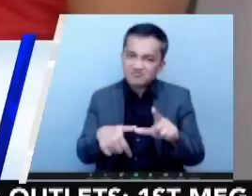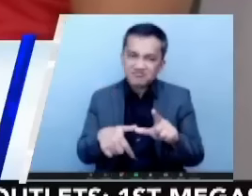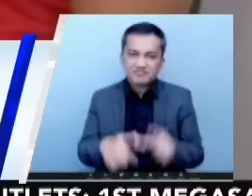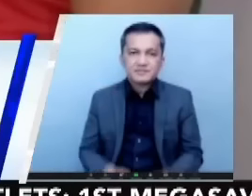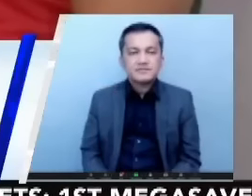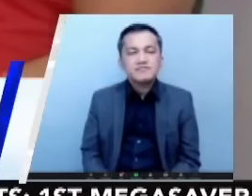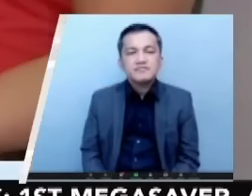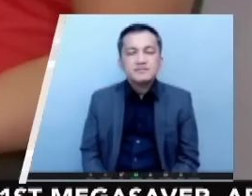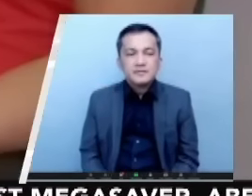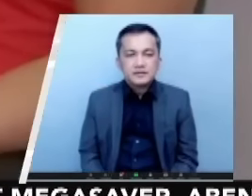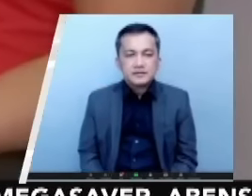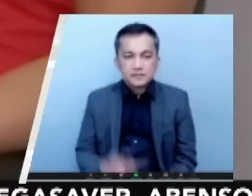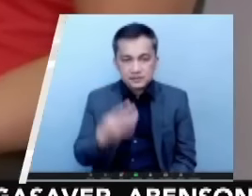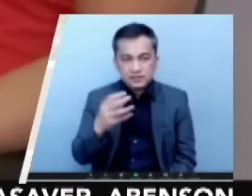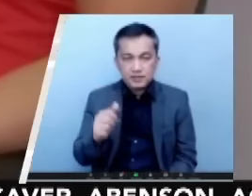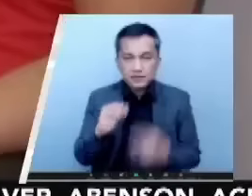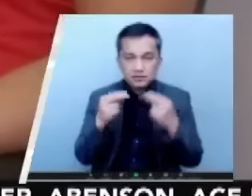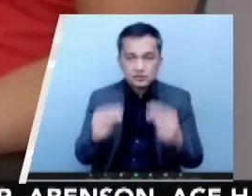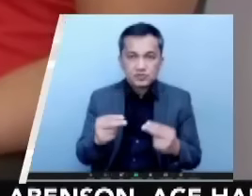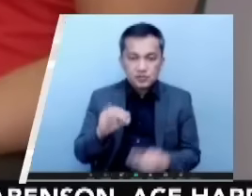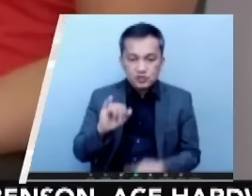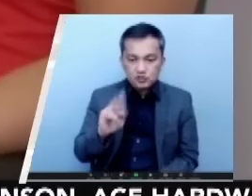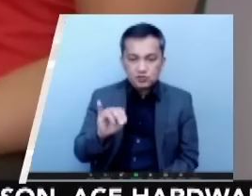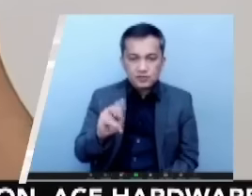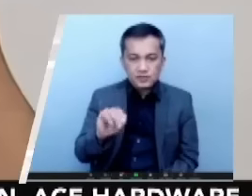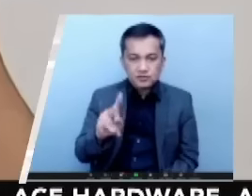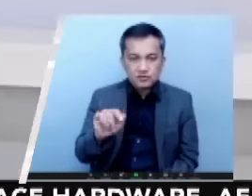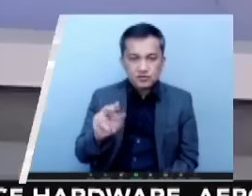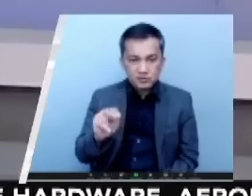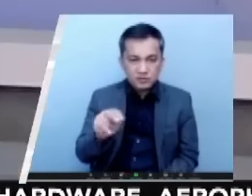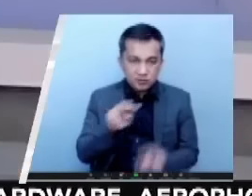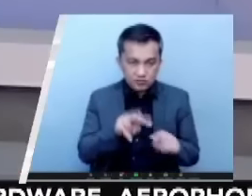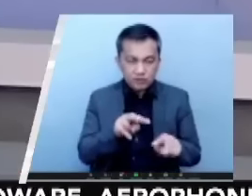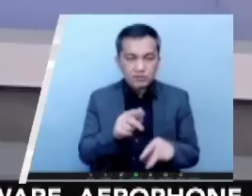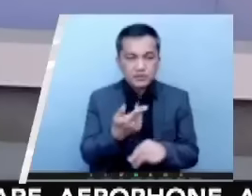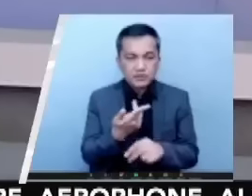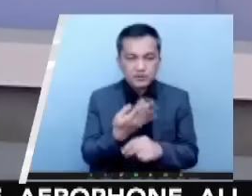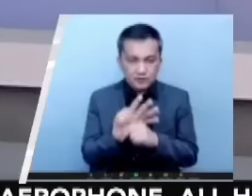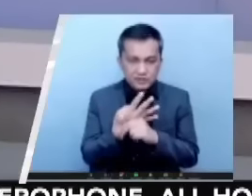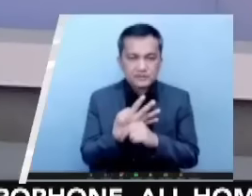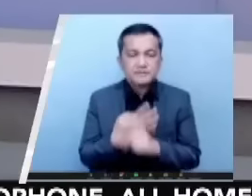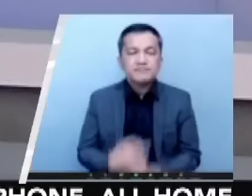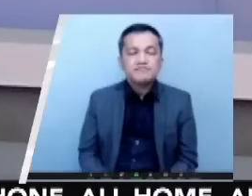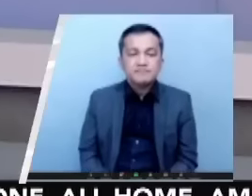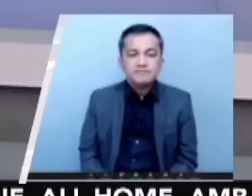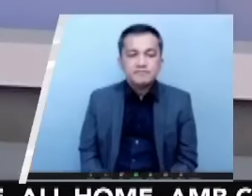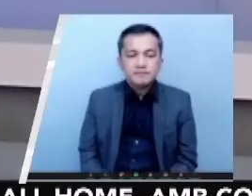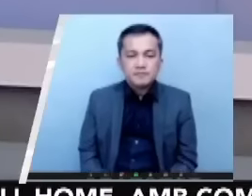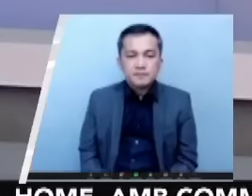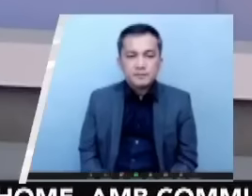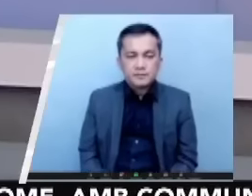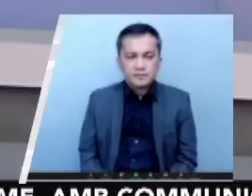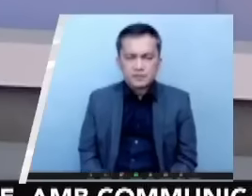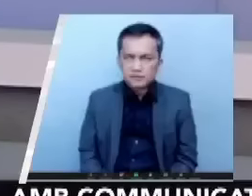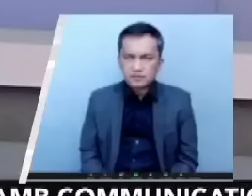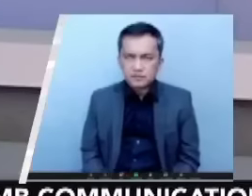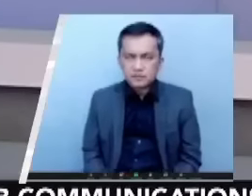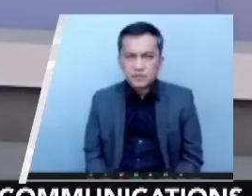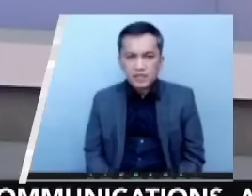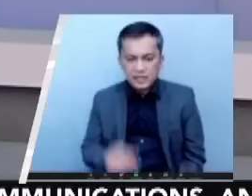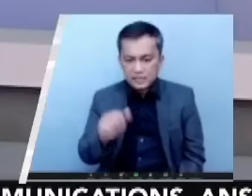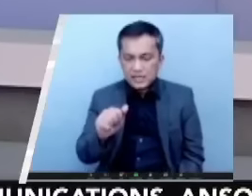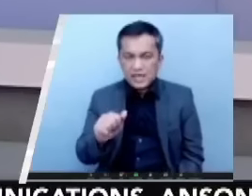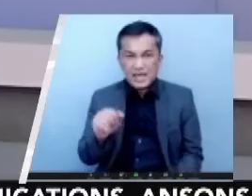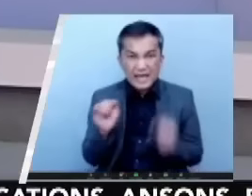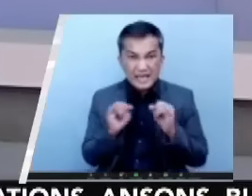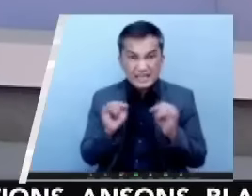News, June Veneracion, nakatutok 24 oras. Dahil po sa frost o andap dulot ng tumitinding